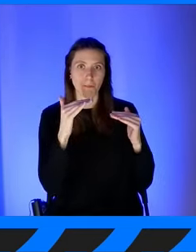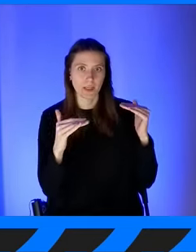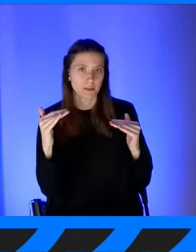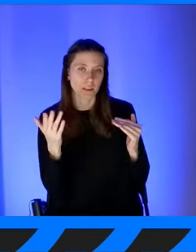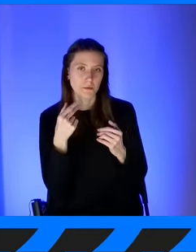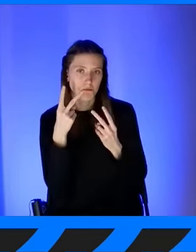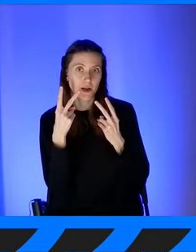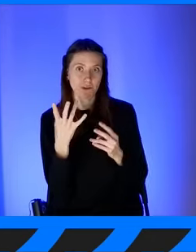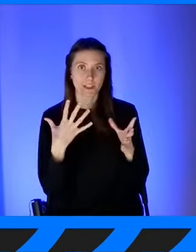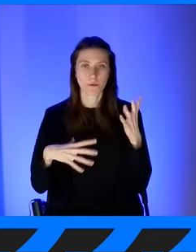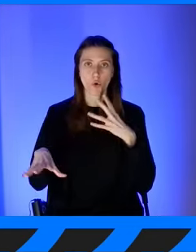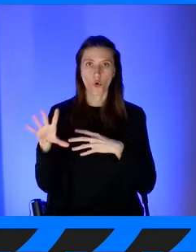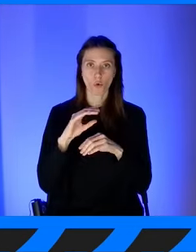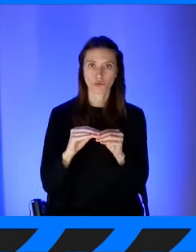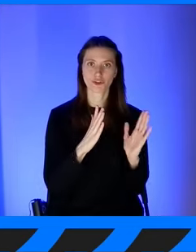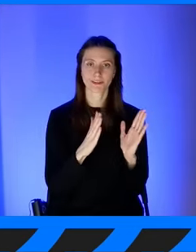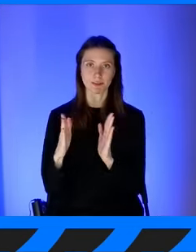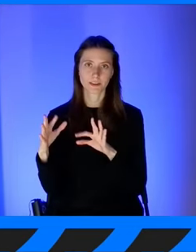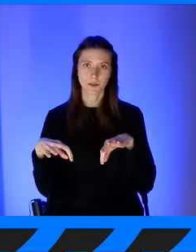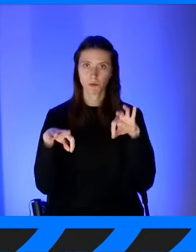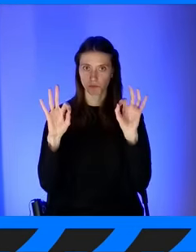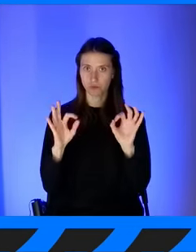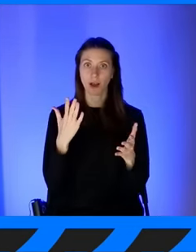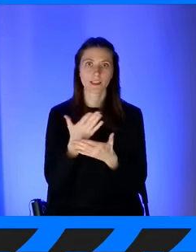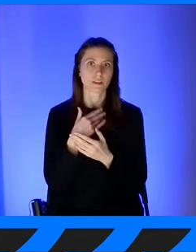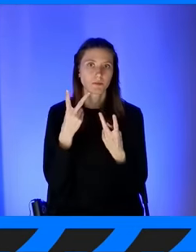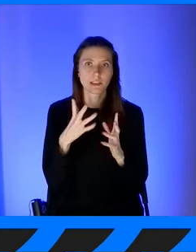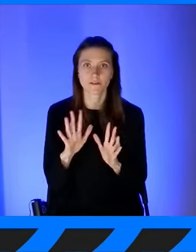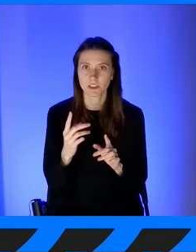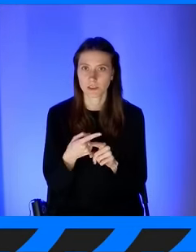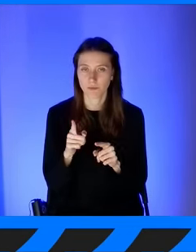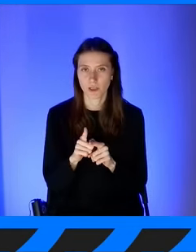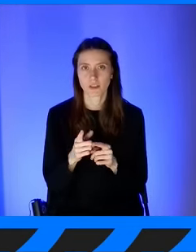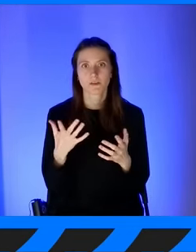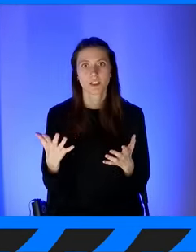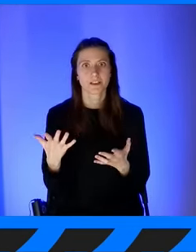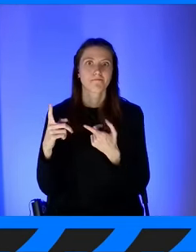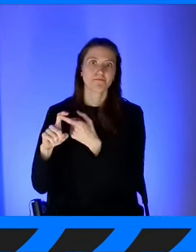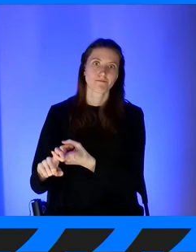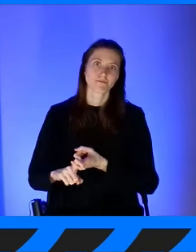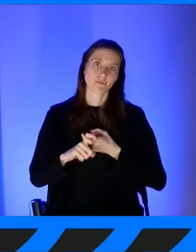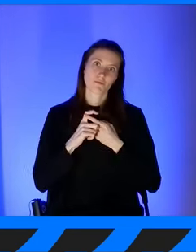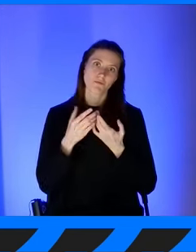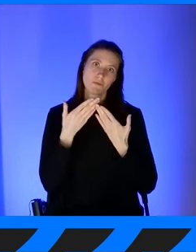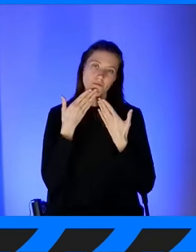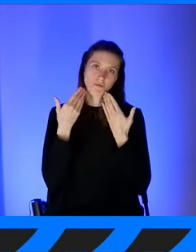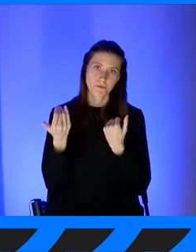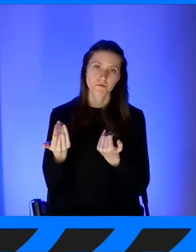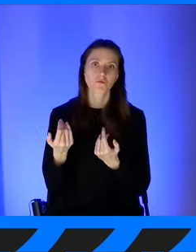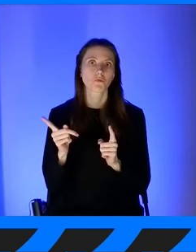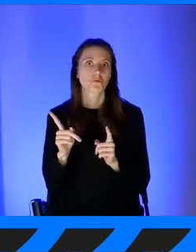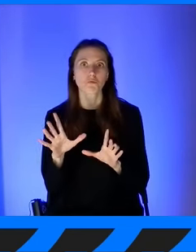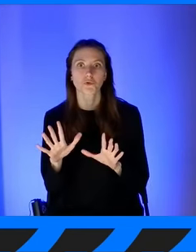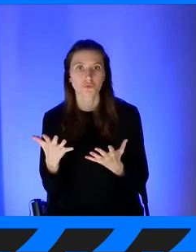систему всё ок сделали да то есть метрик невидим от там пришедшего направления ребят Ну в чём